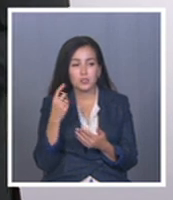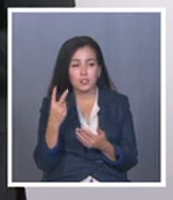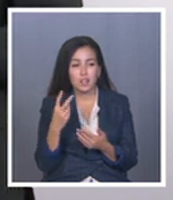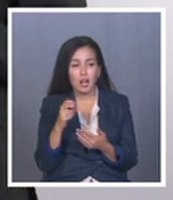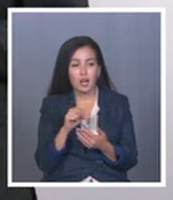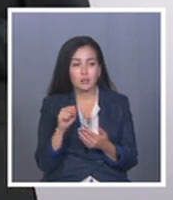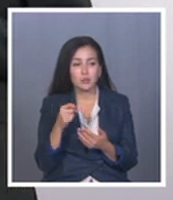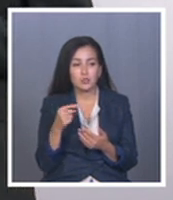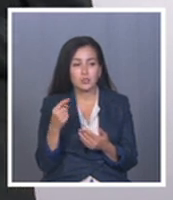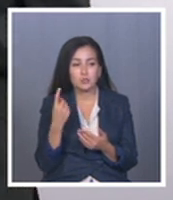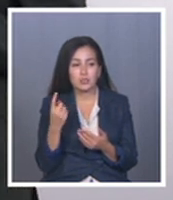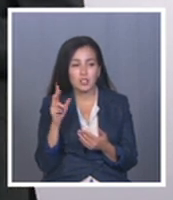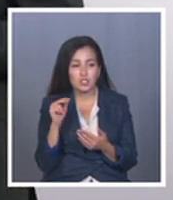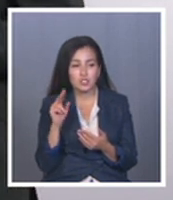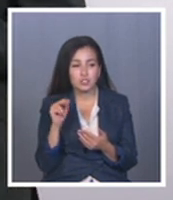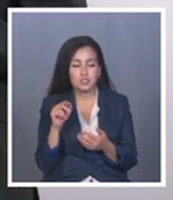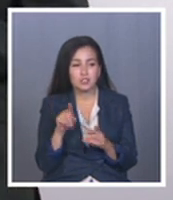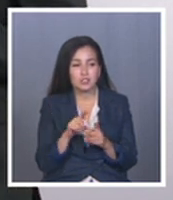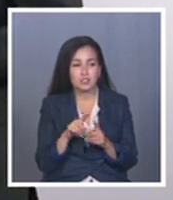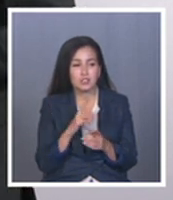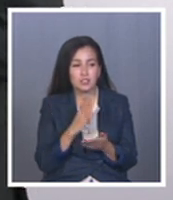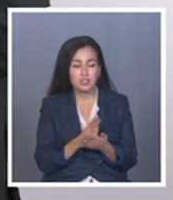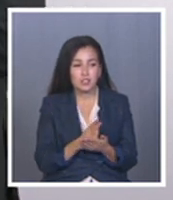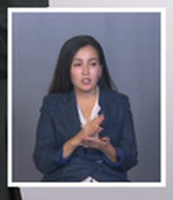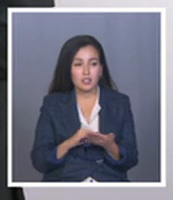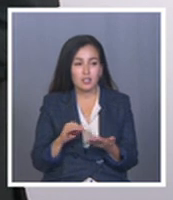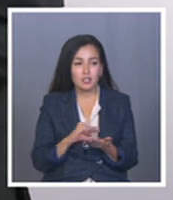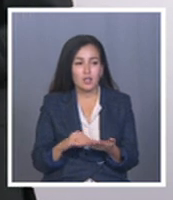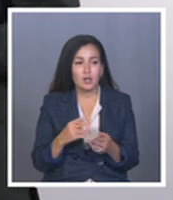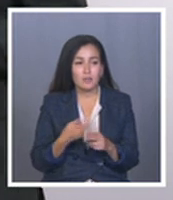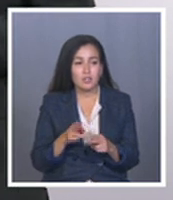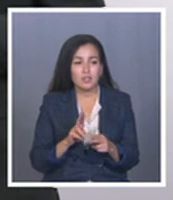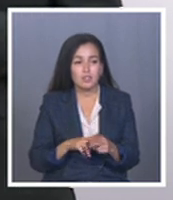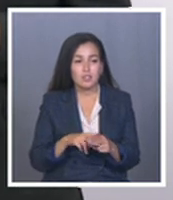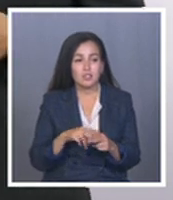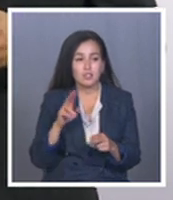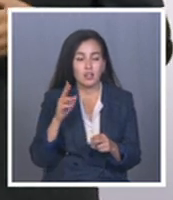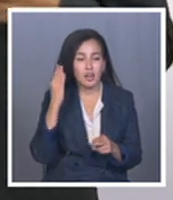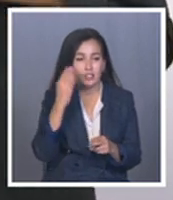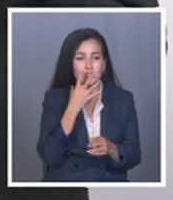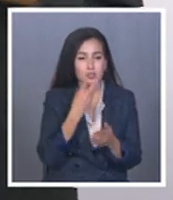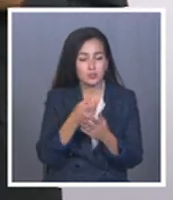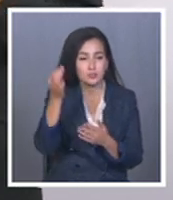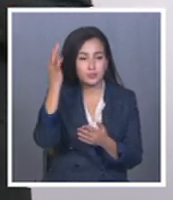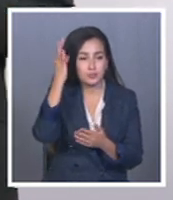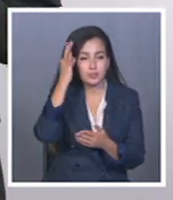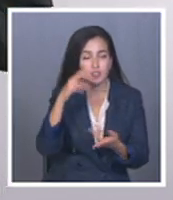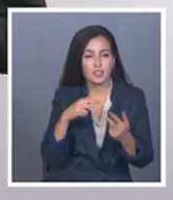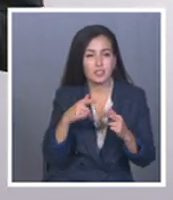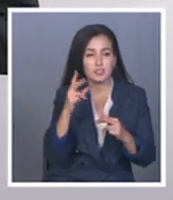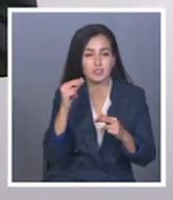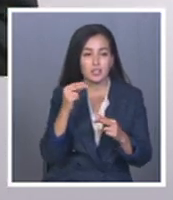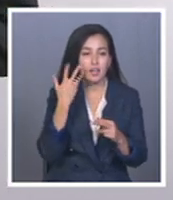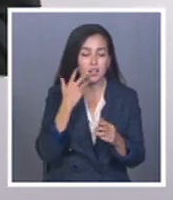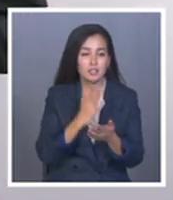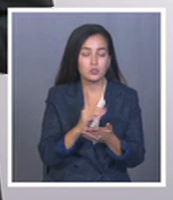1 дәрежесі деген өрнектер жазылған. Біз дәреженің қасиетін, яғни теріс таңбалы көрсеткіш болғанда не